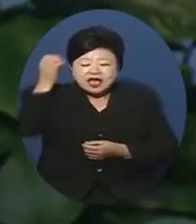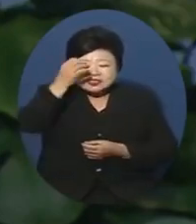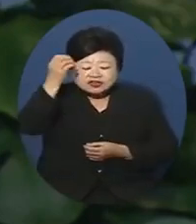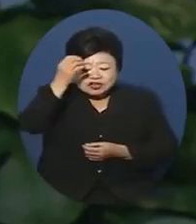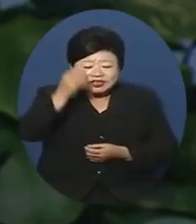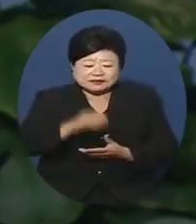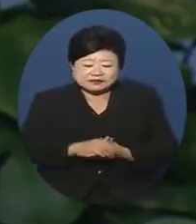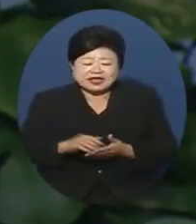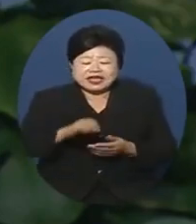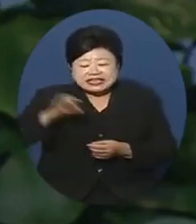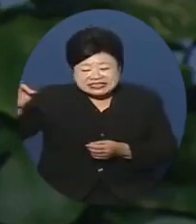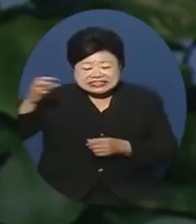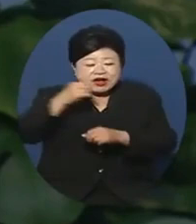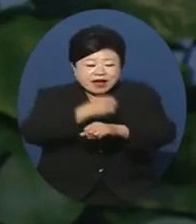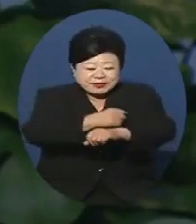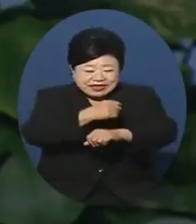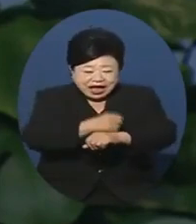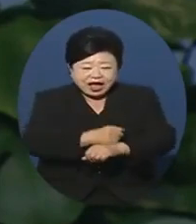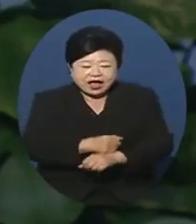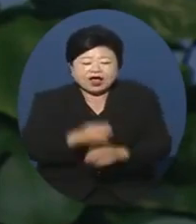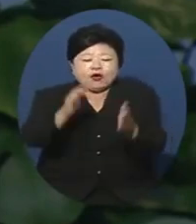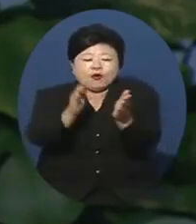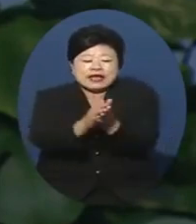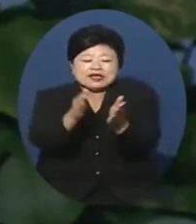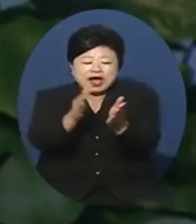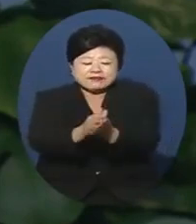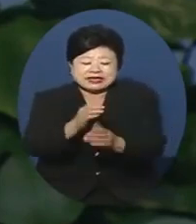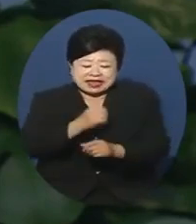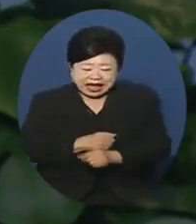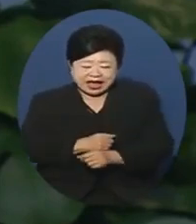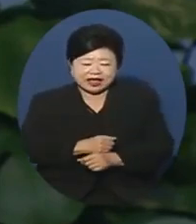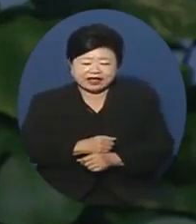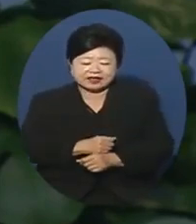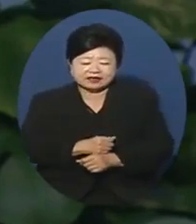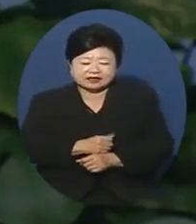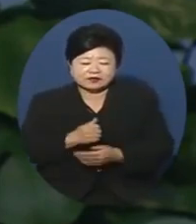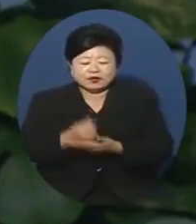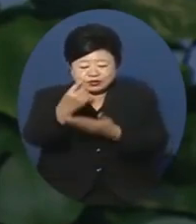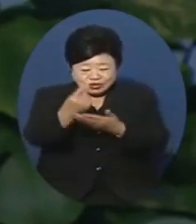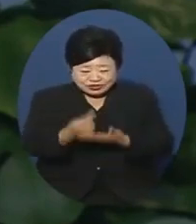성령님을 인정합니다. 환영합니다.